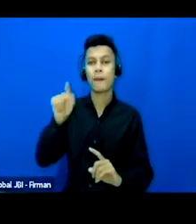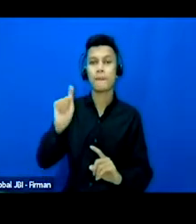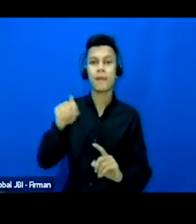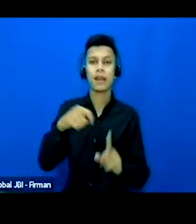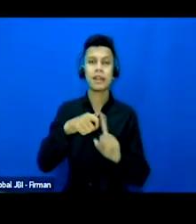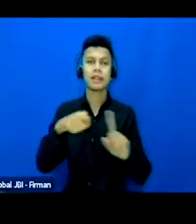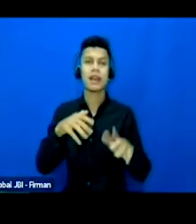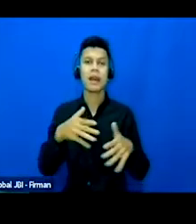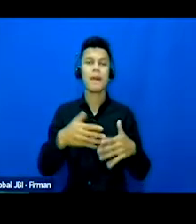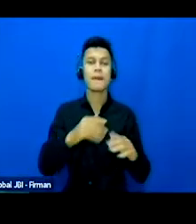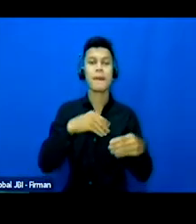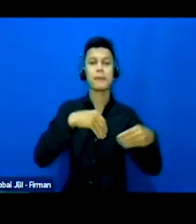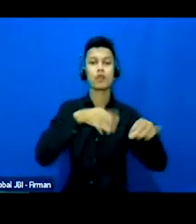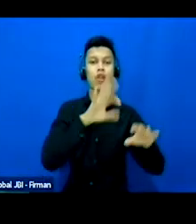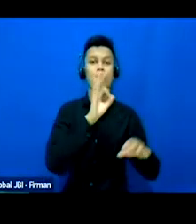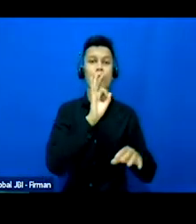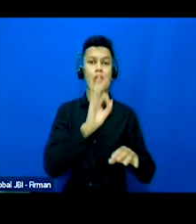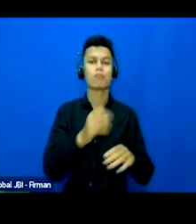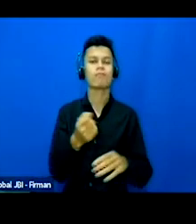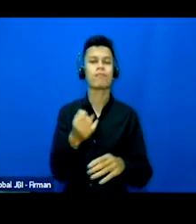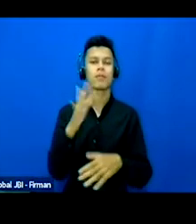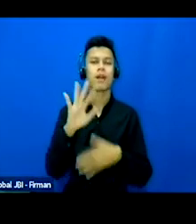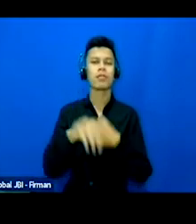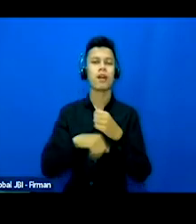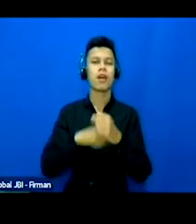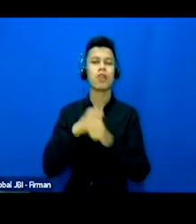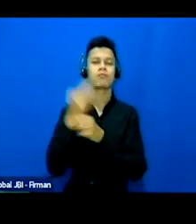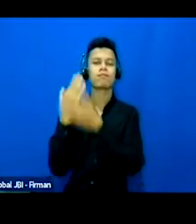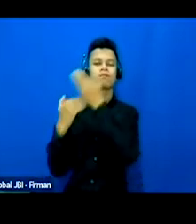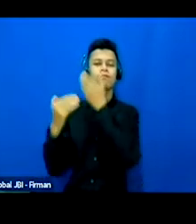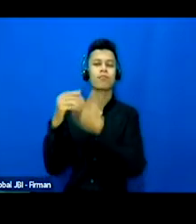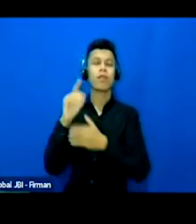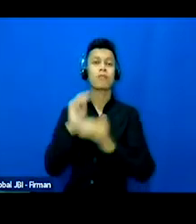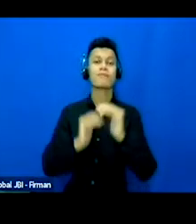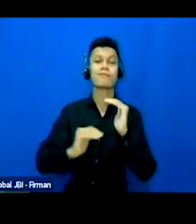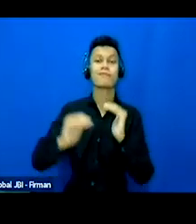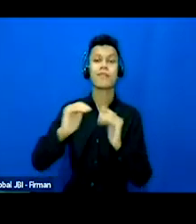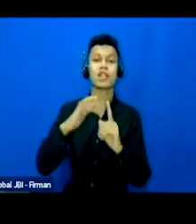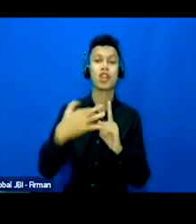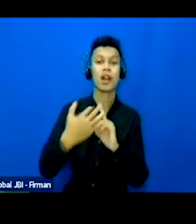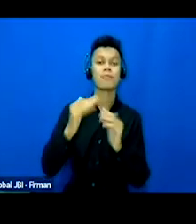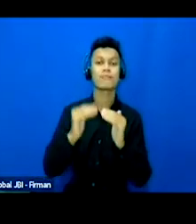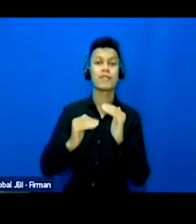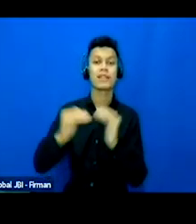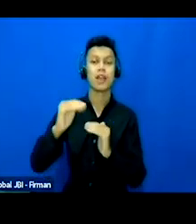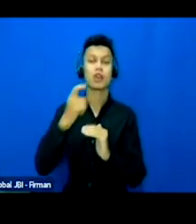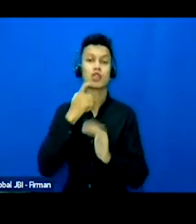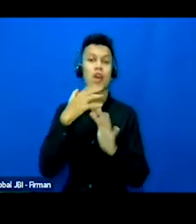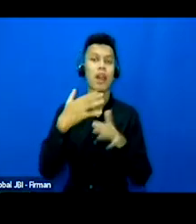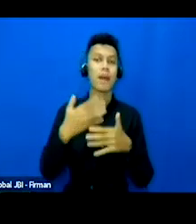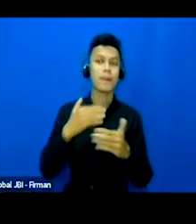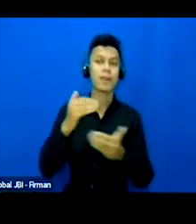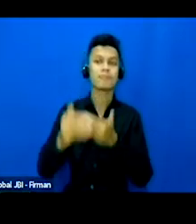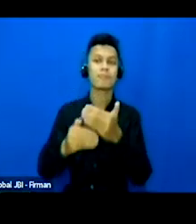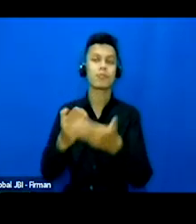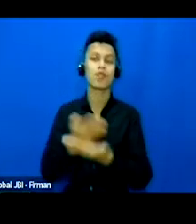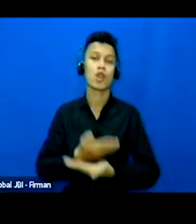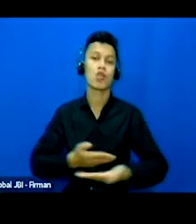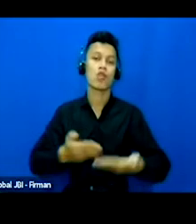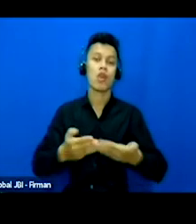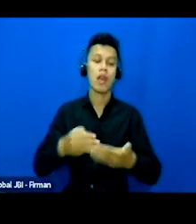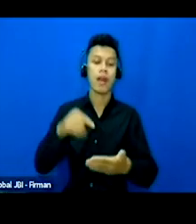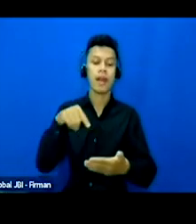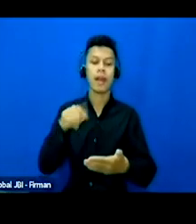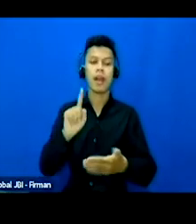beberapa dekade ke belakang terjadi peningkatan fahlman masyarakat mengenai keberlanjutan lingkungan hal ini kemudian diikuti dengan